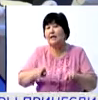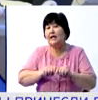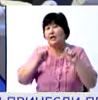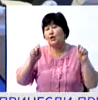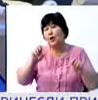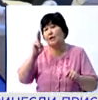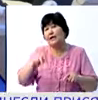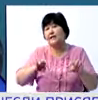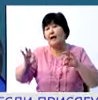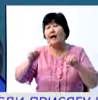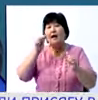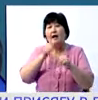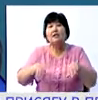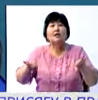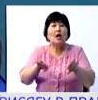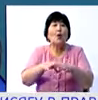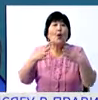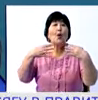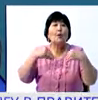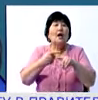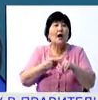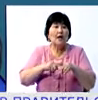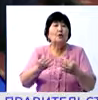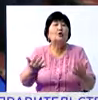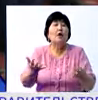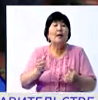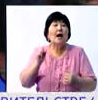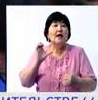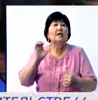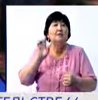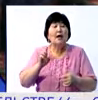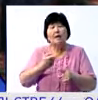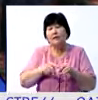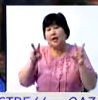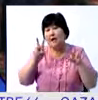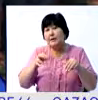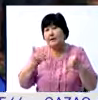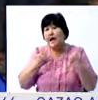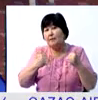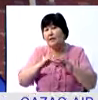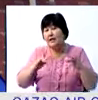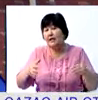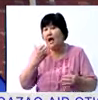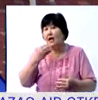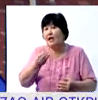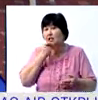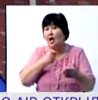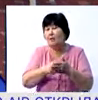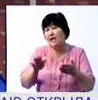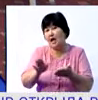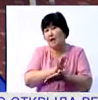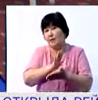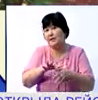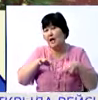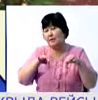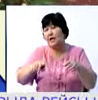создается социальная карта каждой такой семьи. Они уже получают АСП. Предусмотрено обеспечение детей горячим питанием и бесплатный их